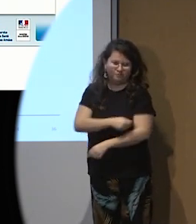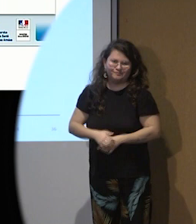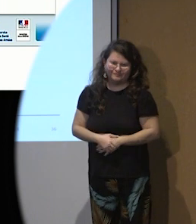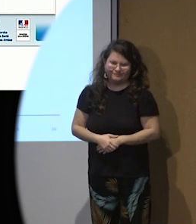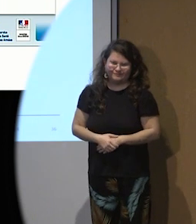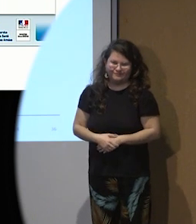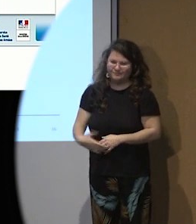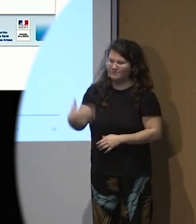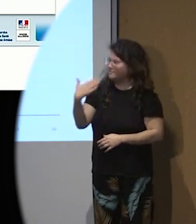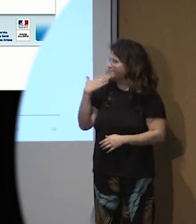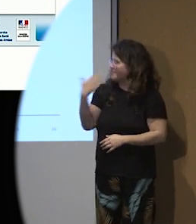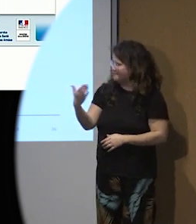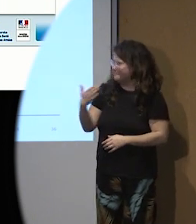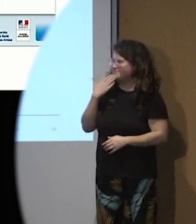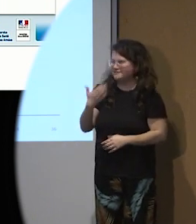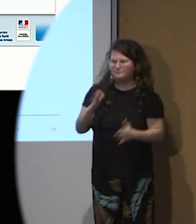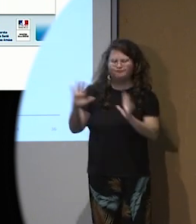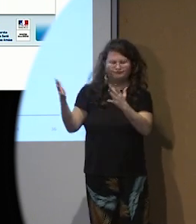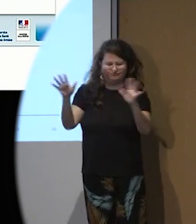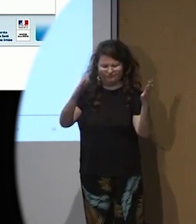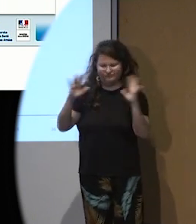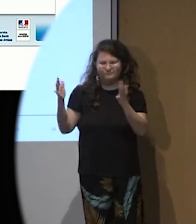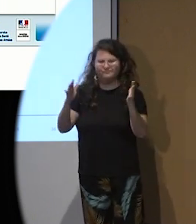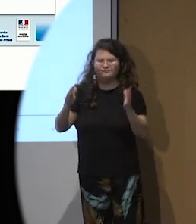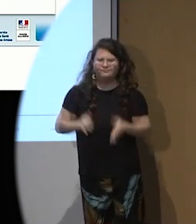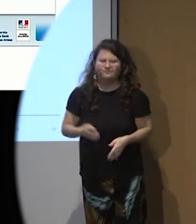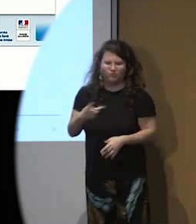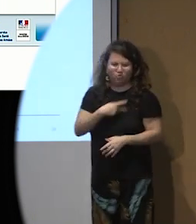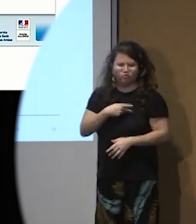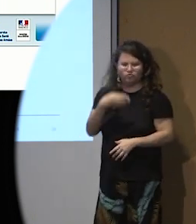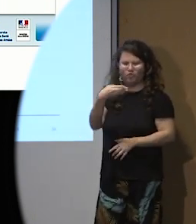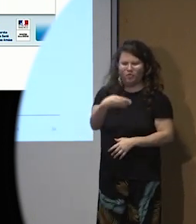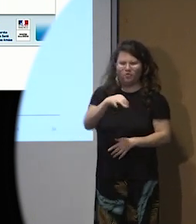Merci à vous. Merci. Merci à vous, Dr Mille.